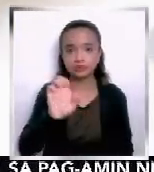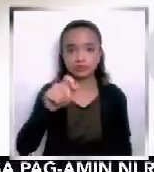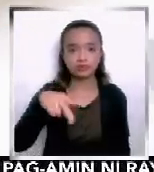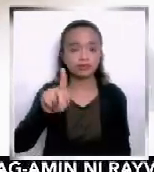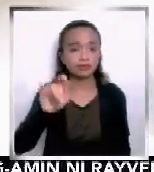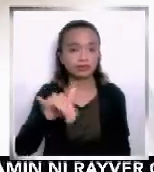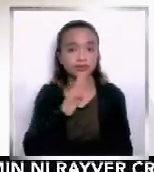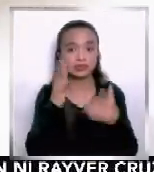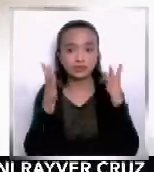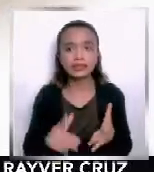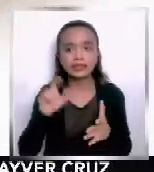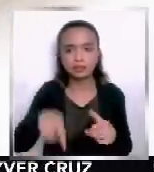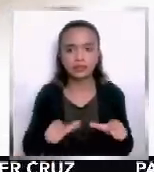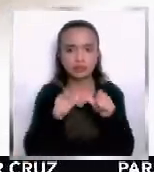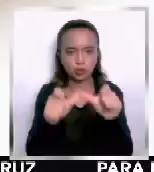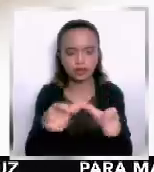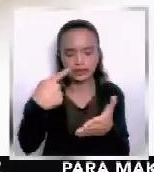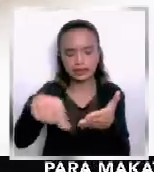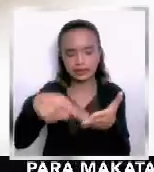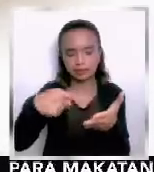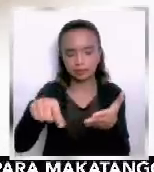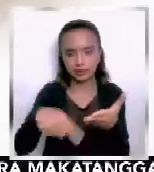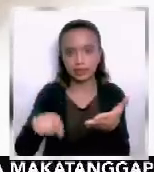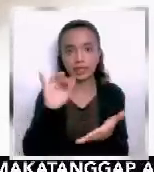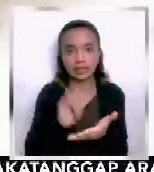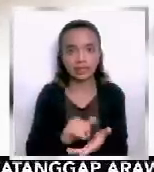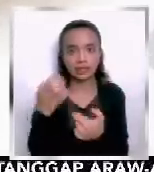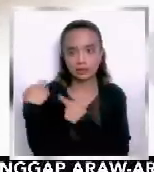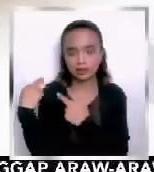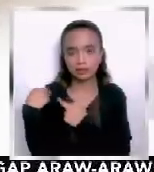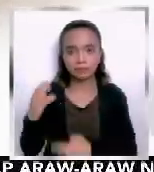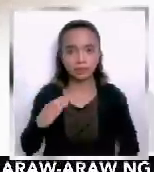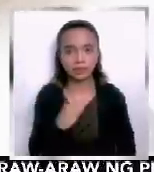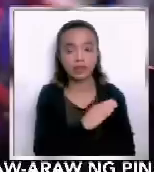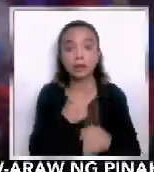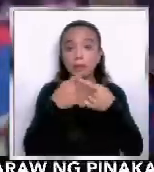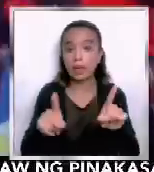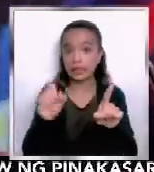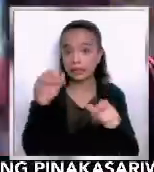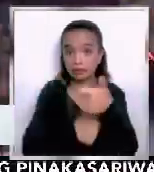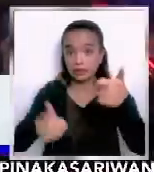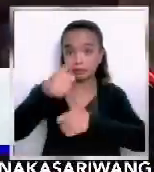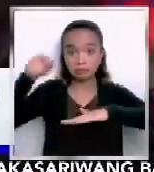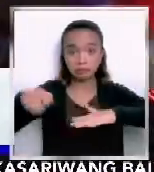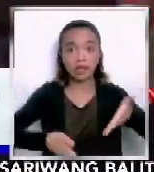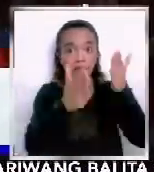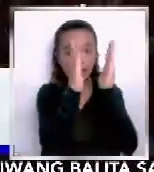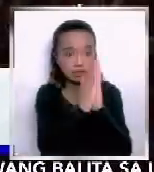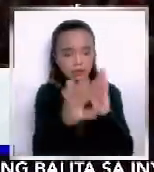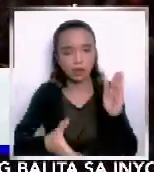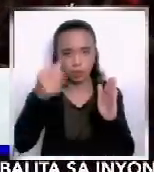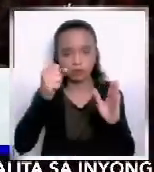na dapat ituloy ang canvassing na mandato ng Kongreso, maliban na lang kung pigilan ito ng Korte Suprema. Isang araw matapos ang